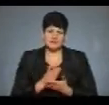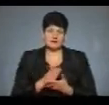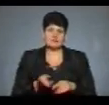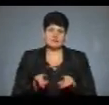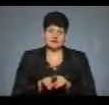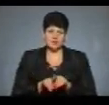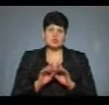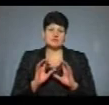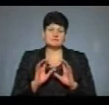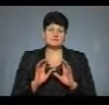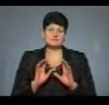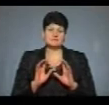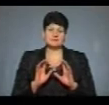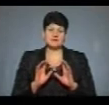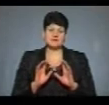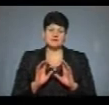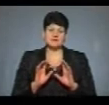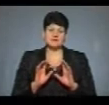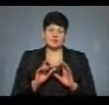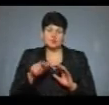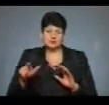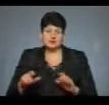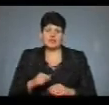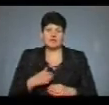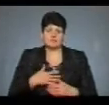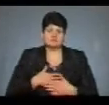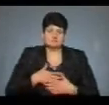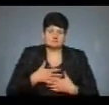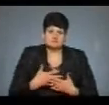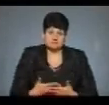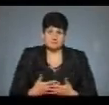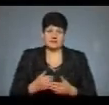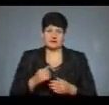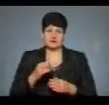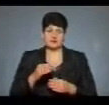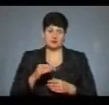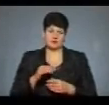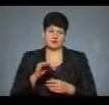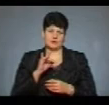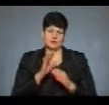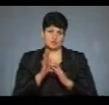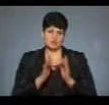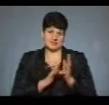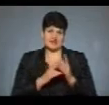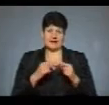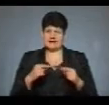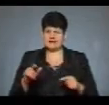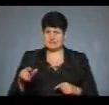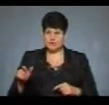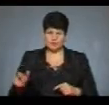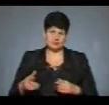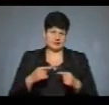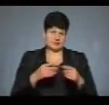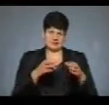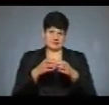такий світ, який преклоняється перед народженням Ісуса Христа. Різні люди, різні